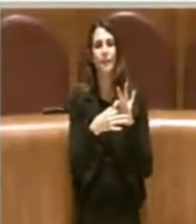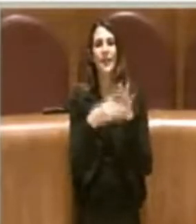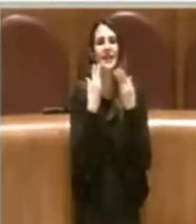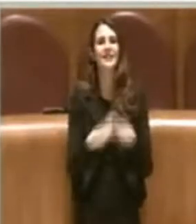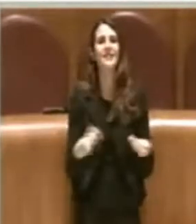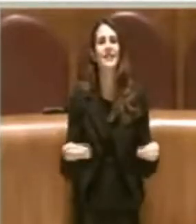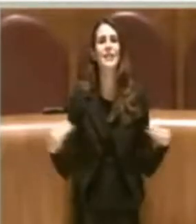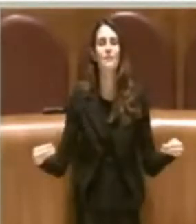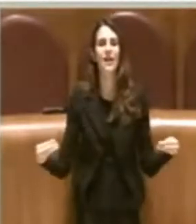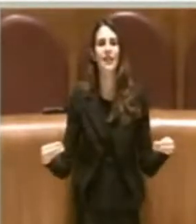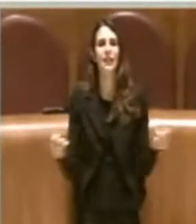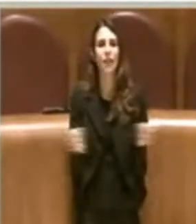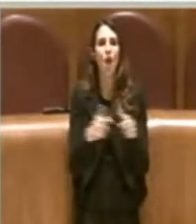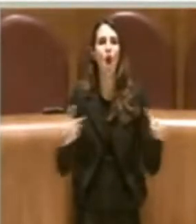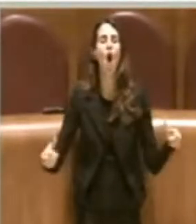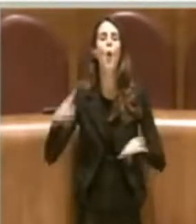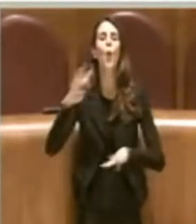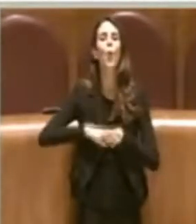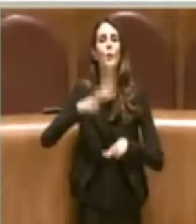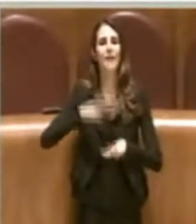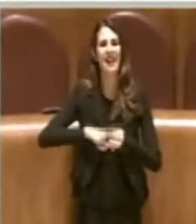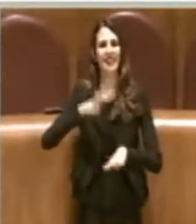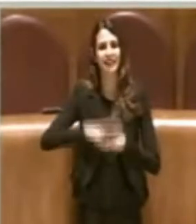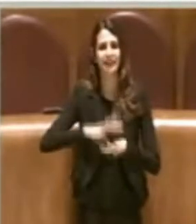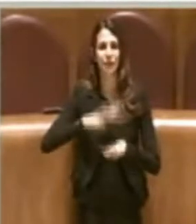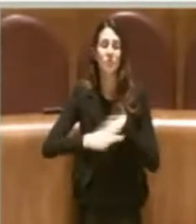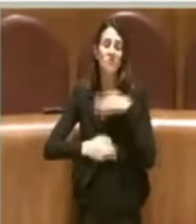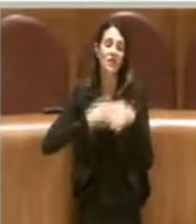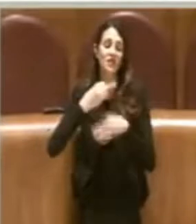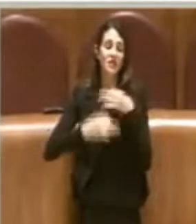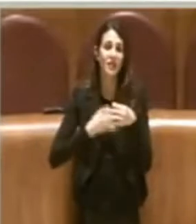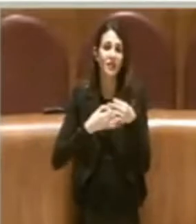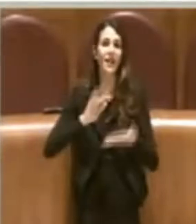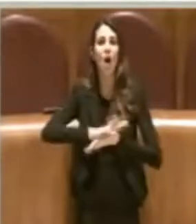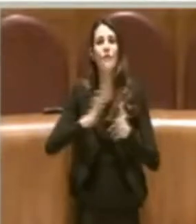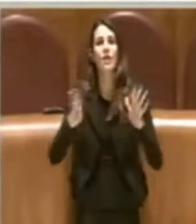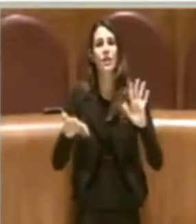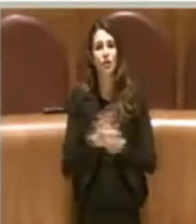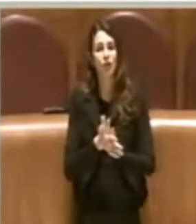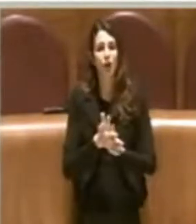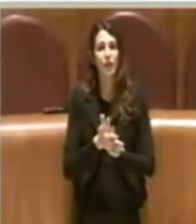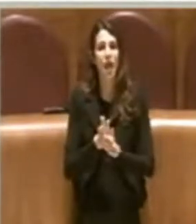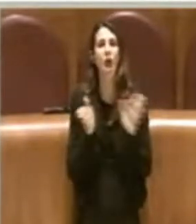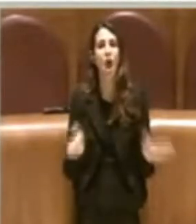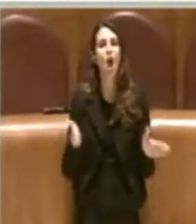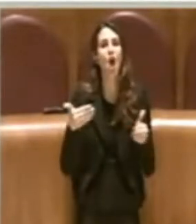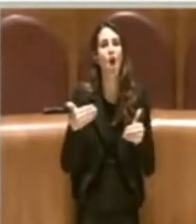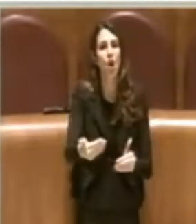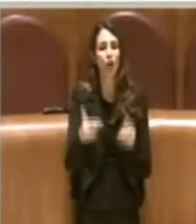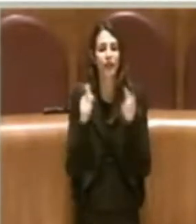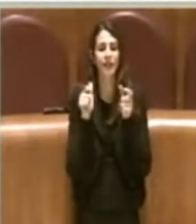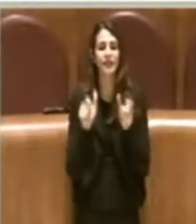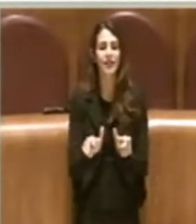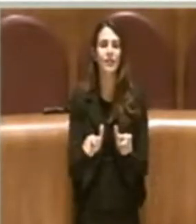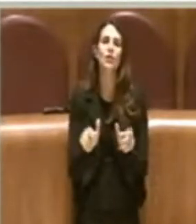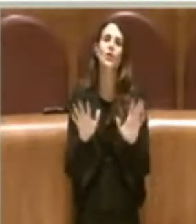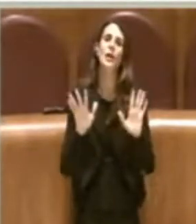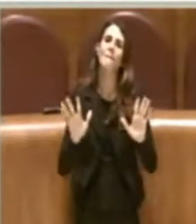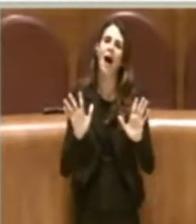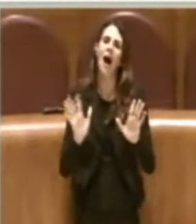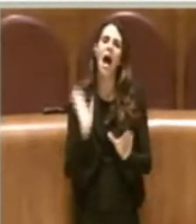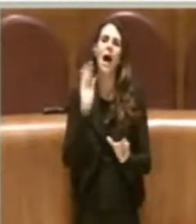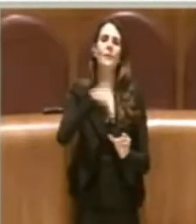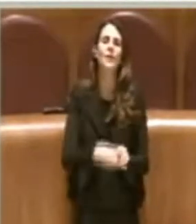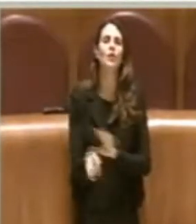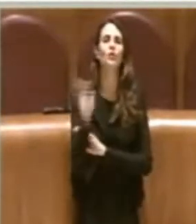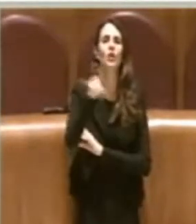strumenti urbanistici. Quindi in generale parliamo di convenzioni di lottizzazione, ma rientrano in questo anche ex